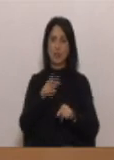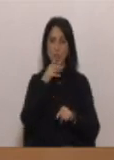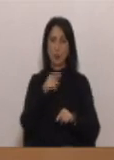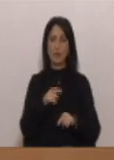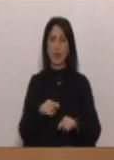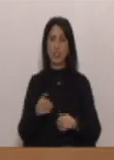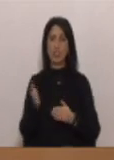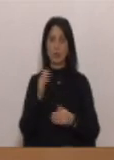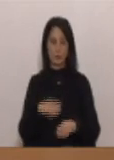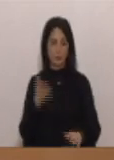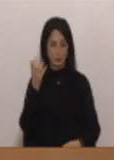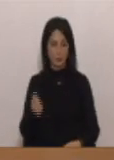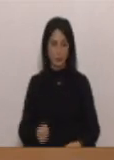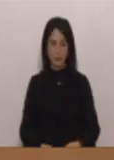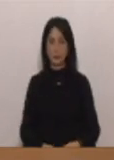მერია შემდეგ გადა